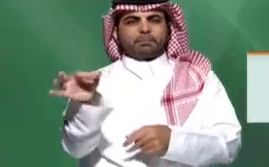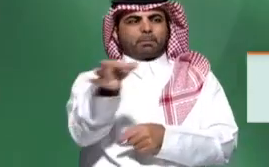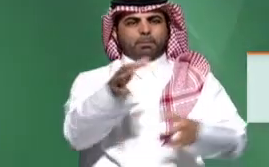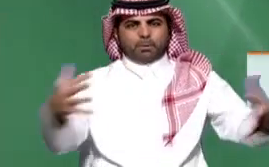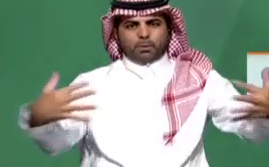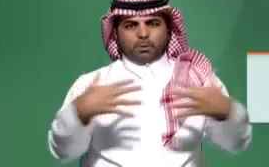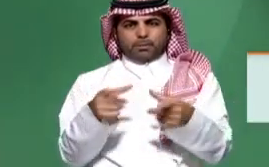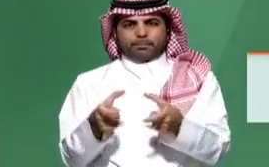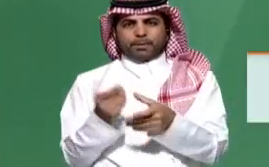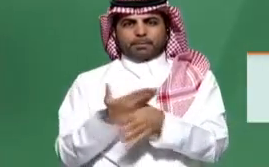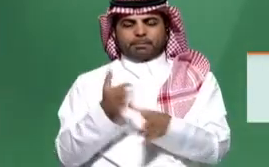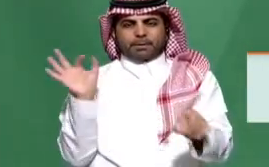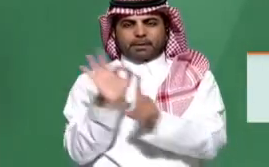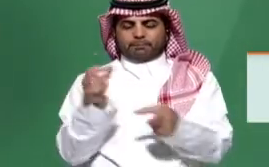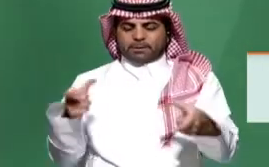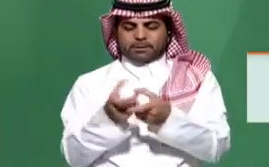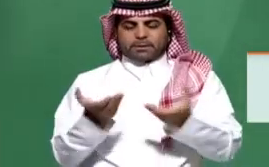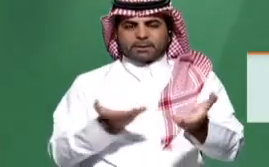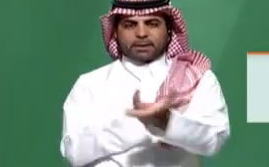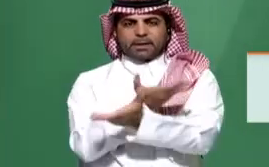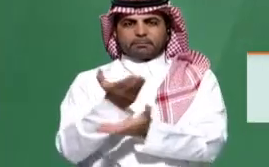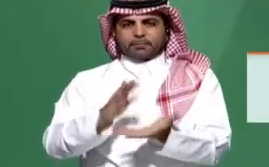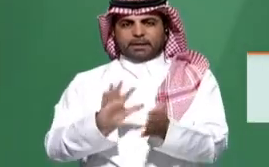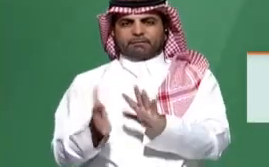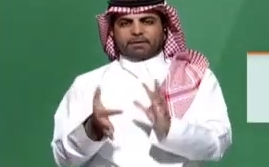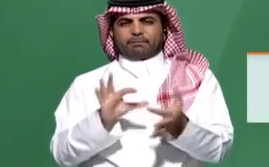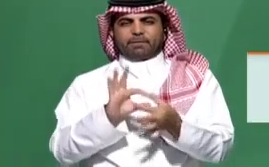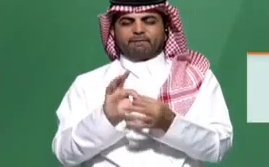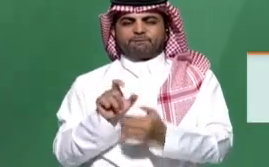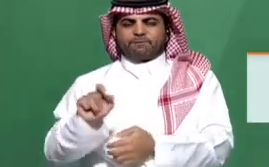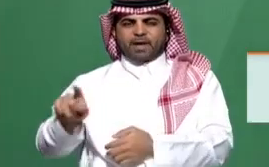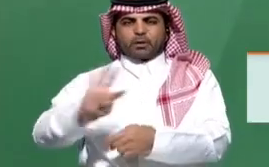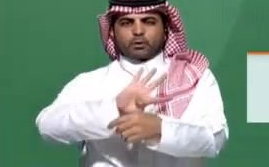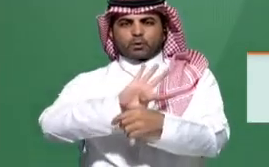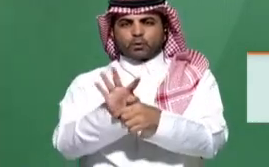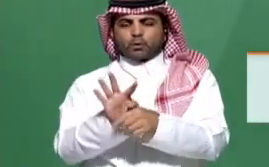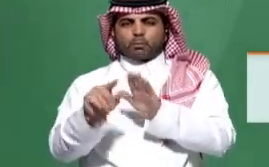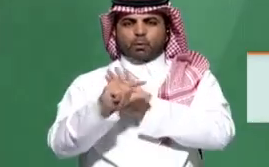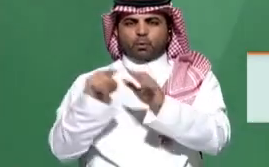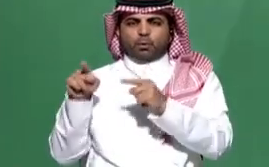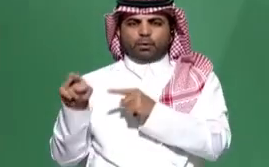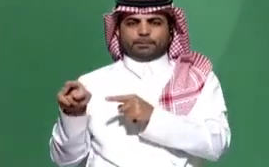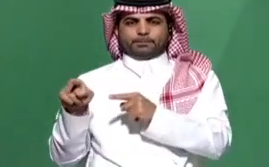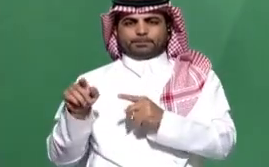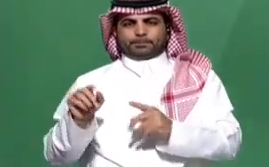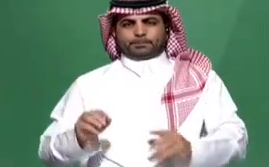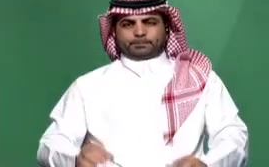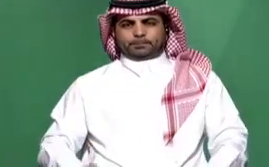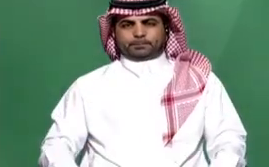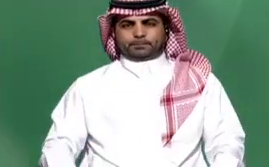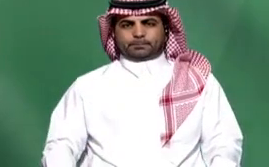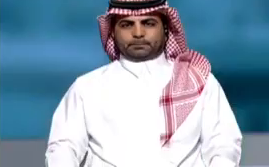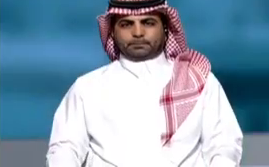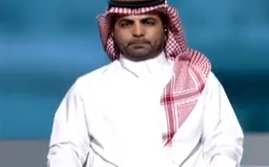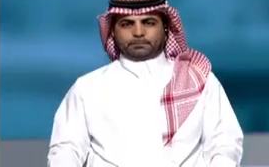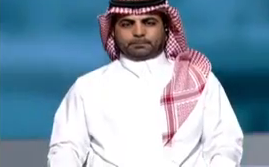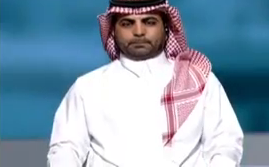سياسات تخفف من آثار الإجراءات المرتبطة بمكافحة انتشار فيروس كورونا المستجد.